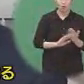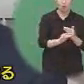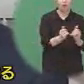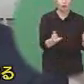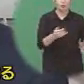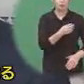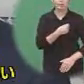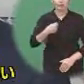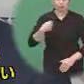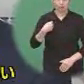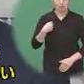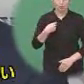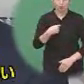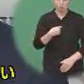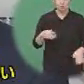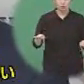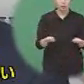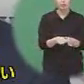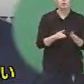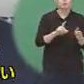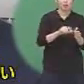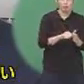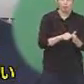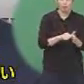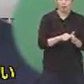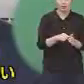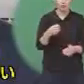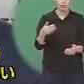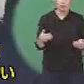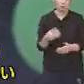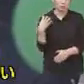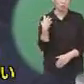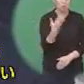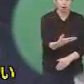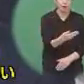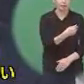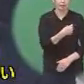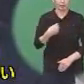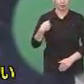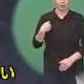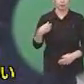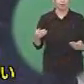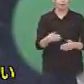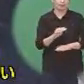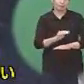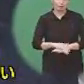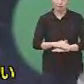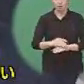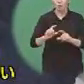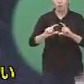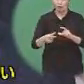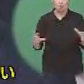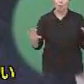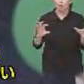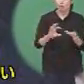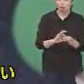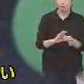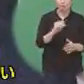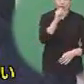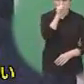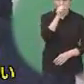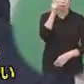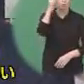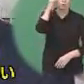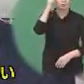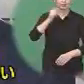できるようになるといつ休んでも誰でもできるっていう風になったのでそではその働き方改革にもすごくこう即してて